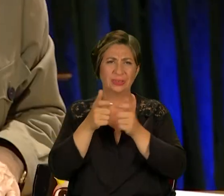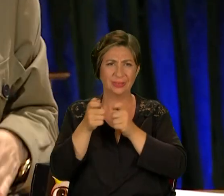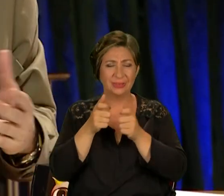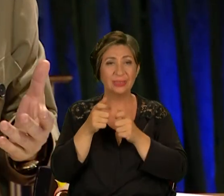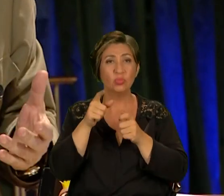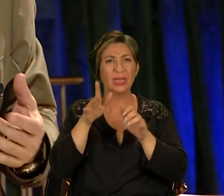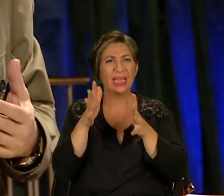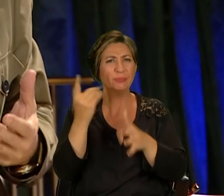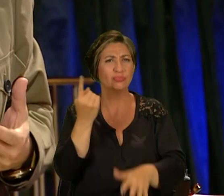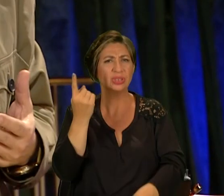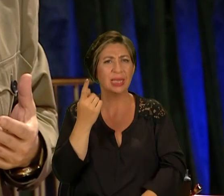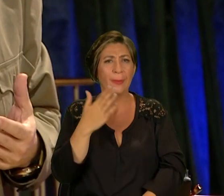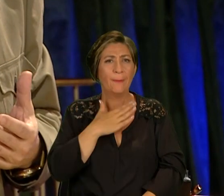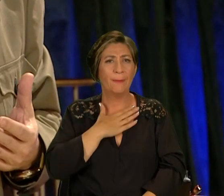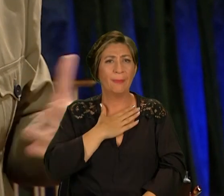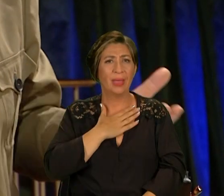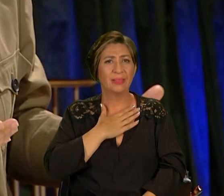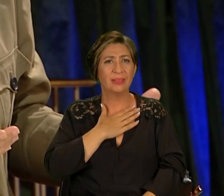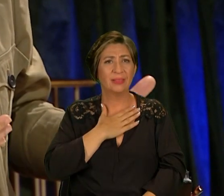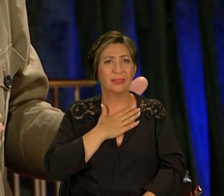bu garip bir şey. Yani ben